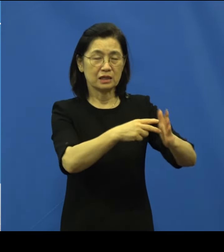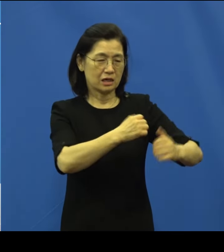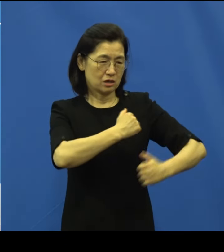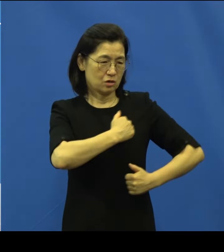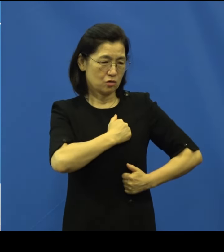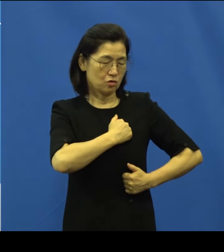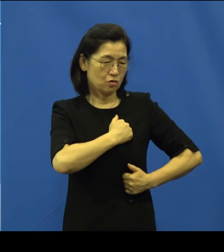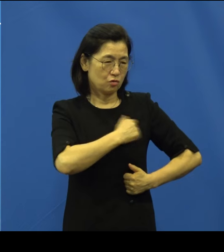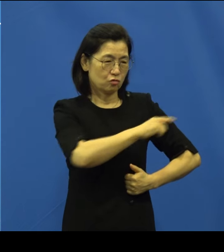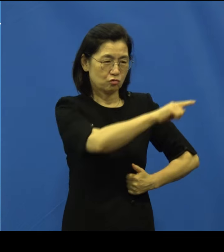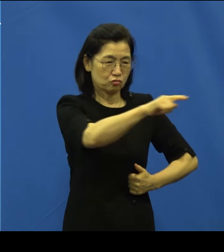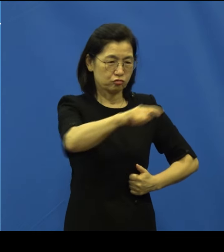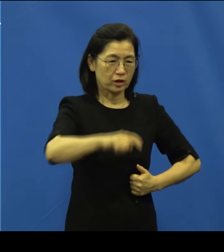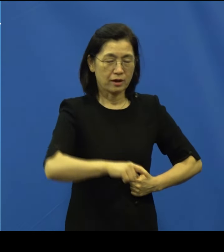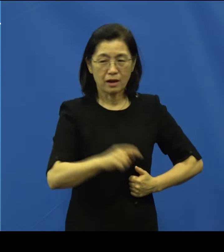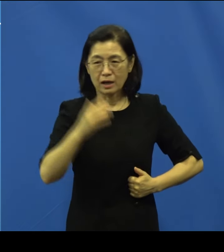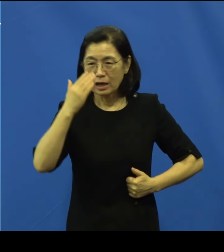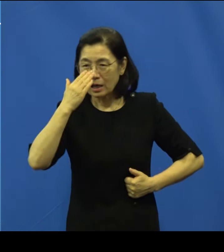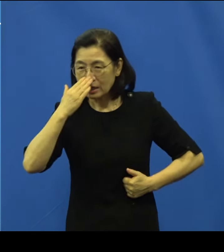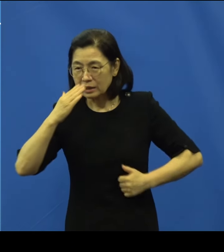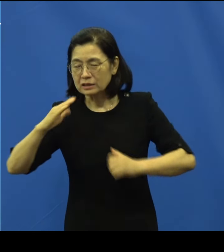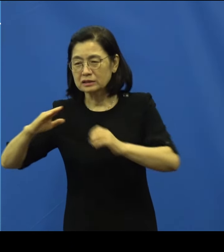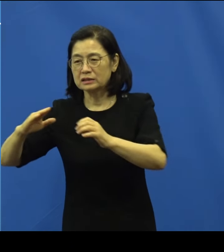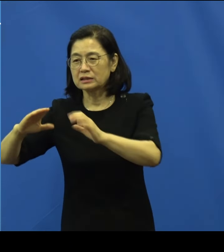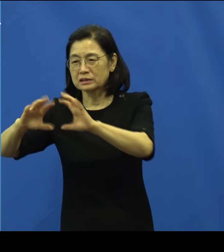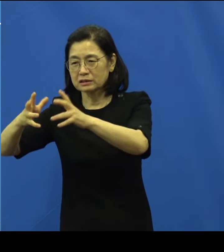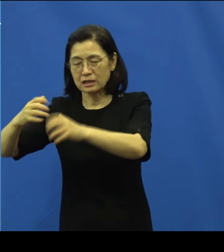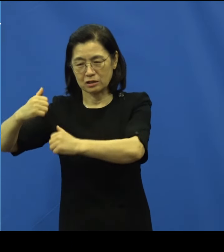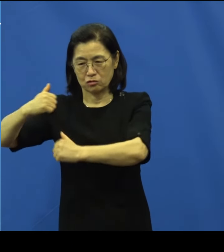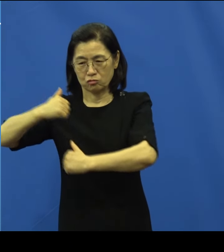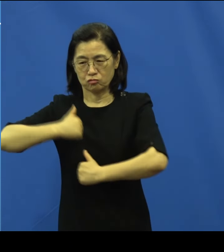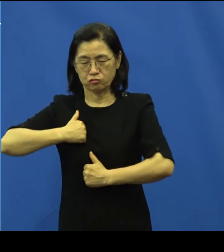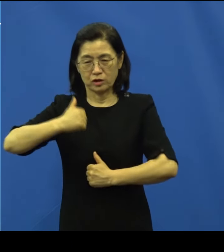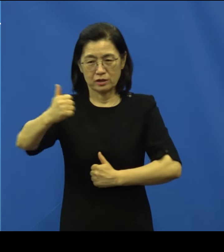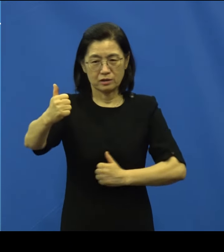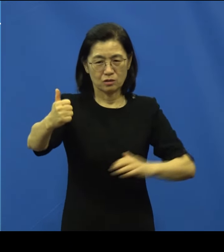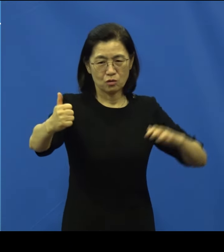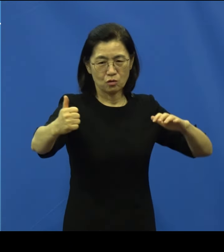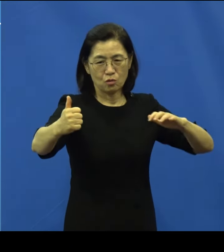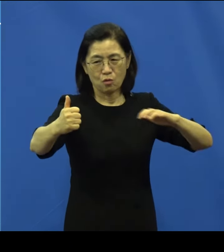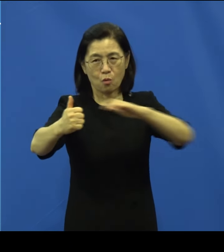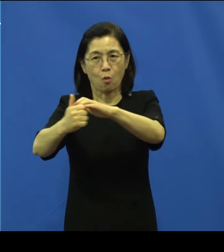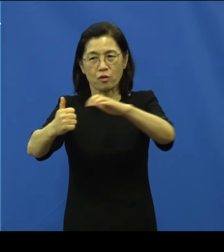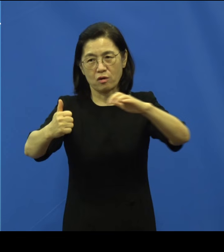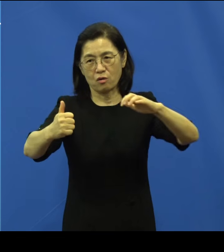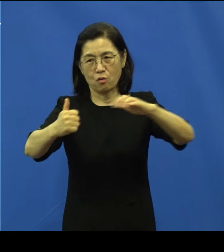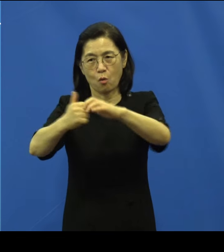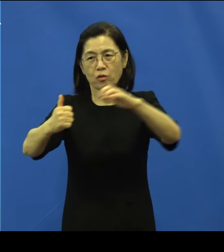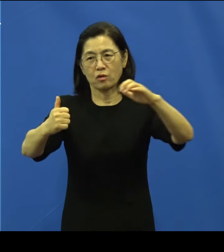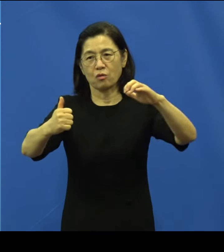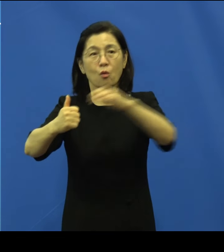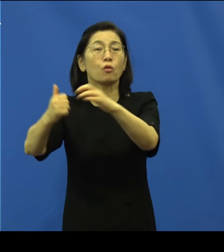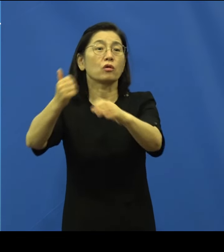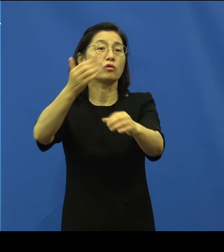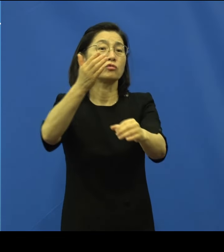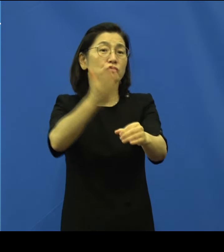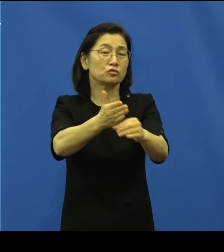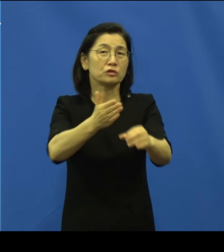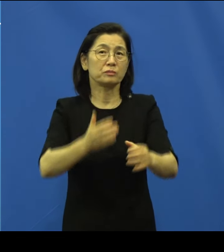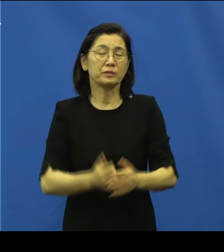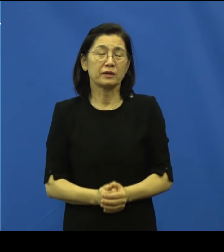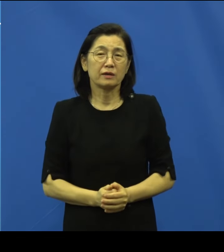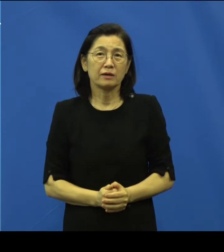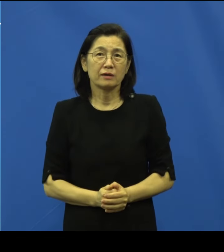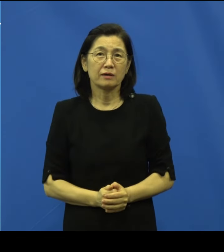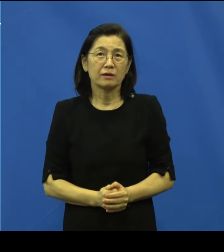계속해서 이 이스라엘을 공격하는 거예요. 이 아람 왕이, 지금 아람 왕이 전쟁의 신을 섬기는 사람, 굉장히